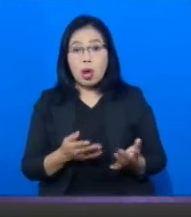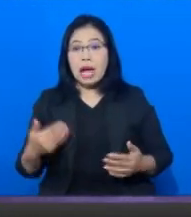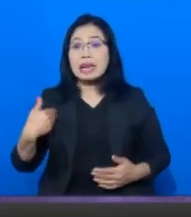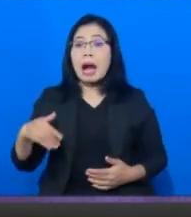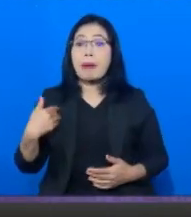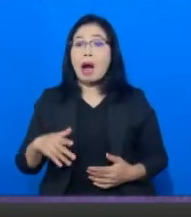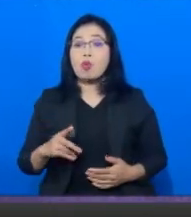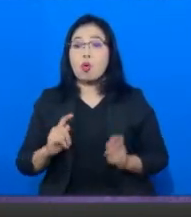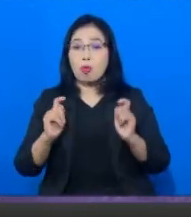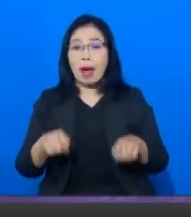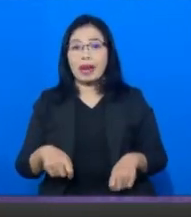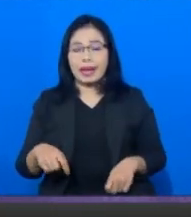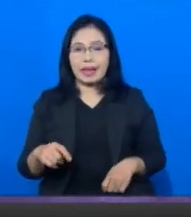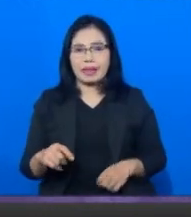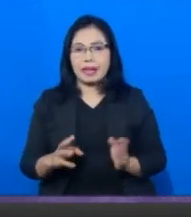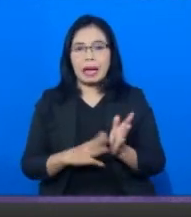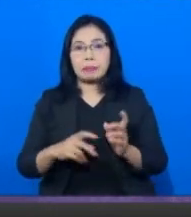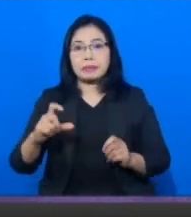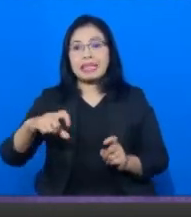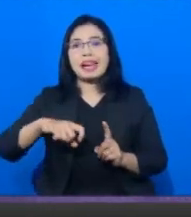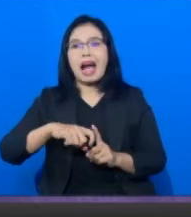Semua warga awalnya pada buang airnya di sini.